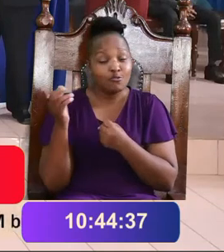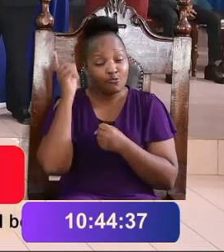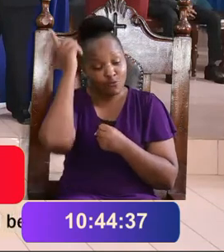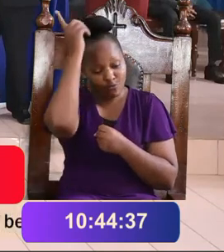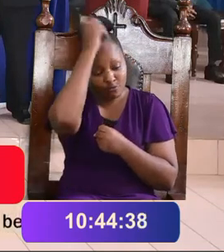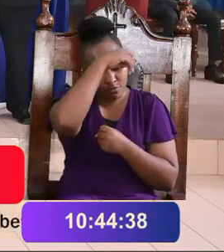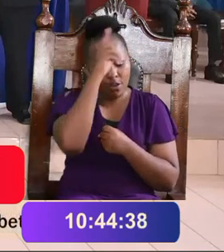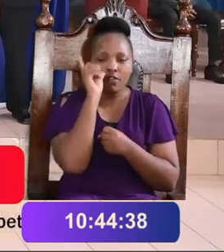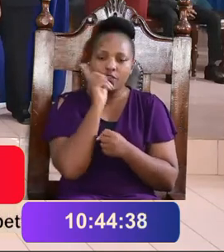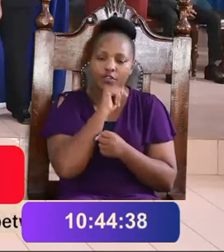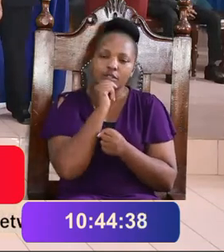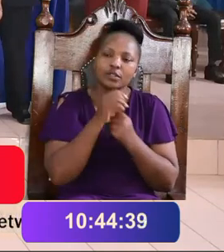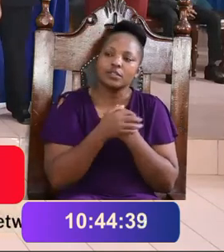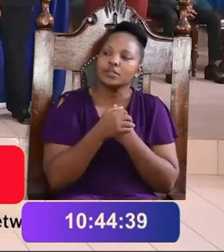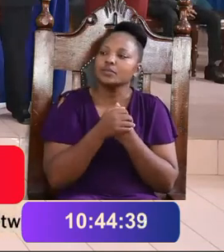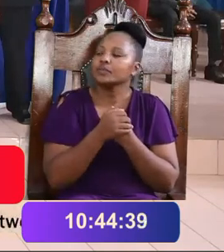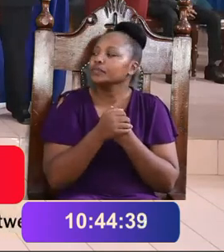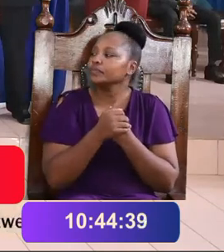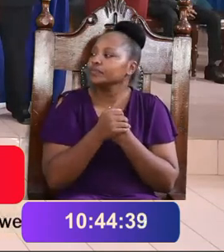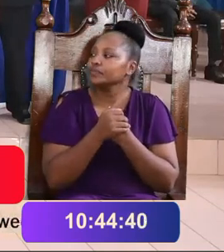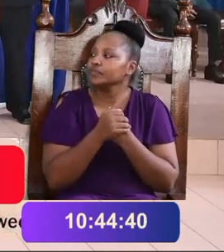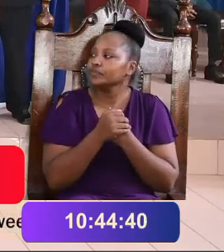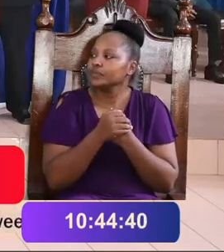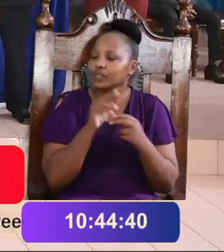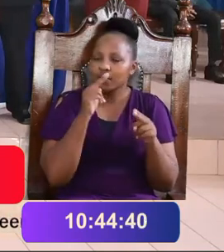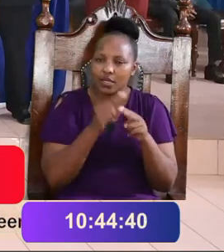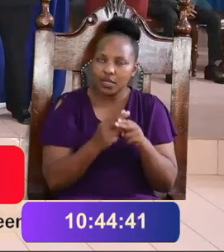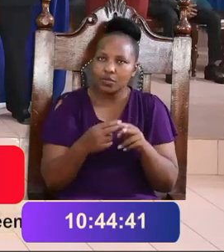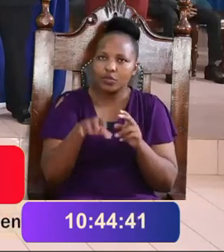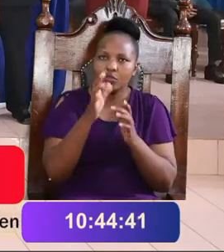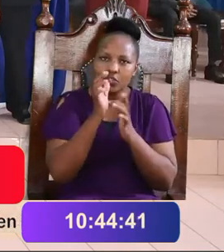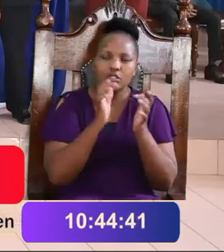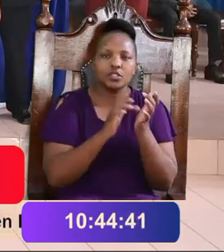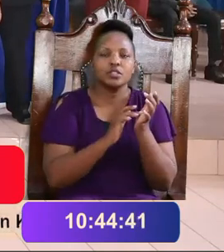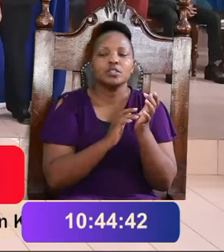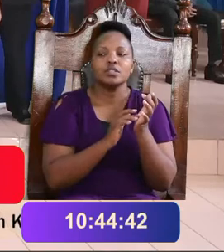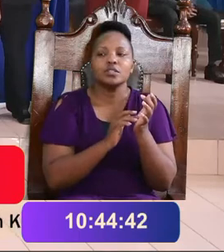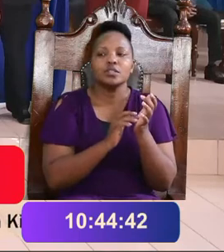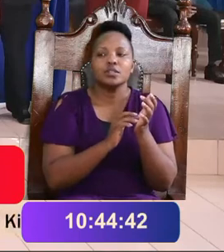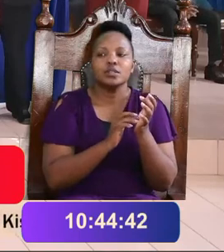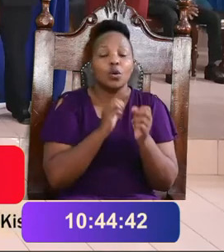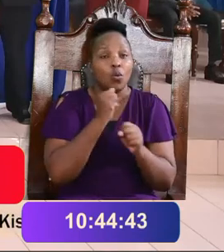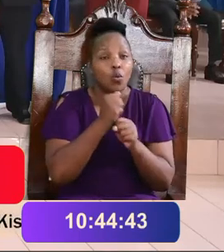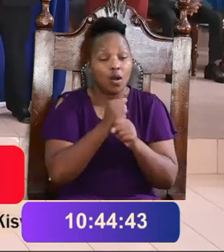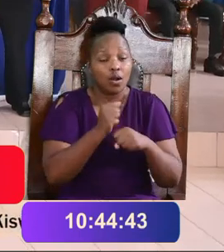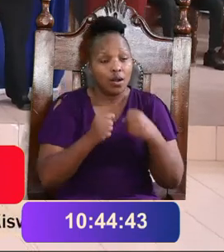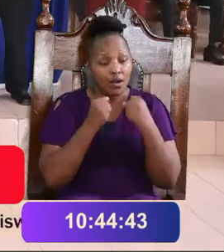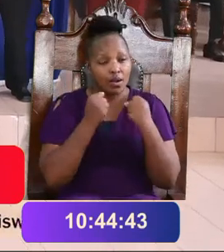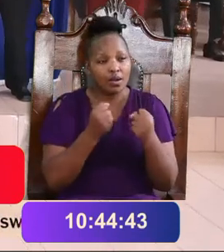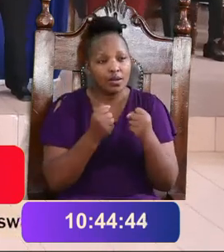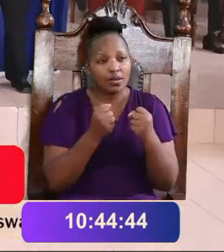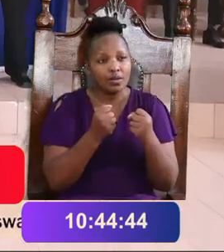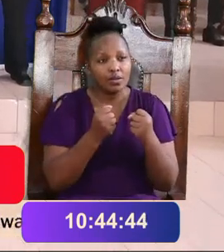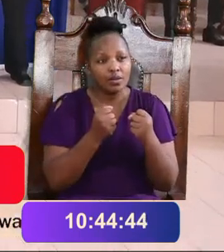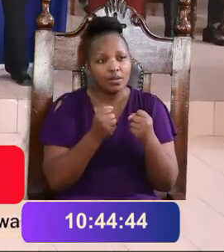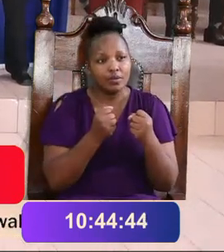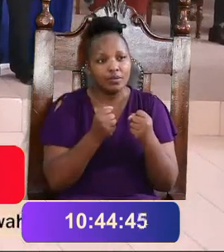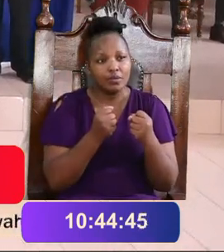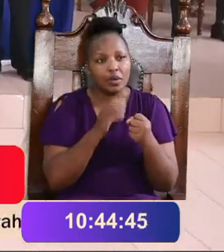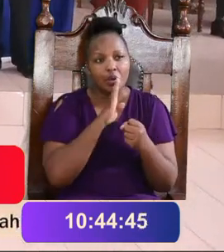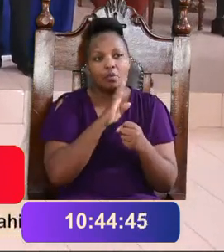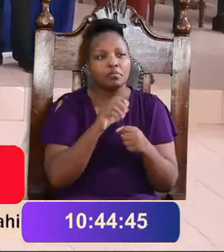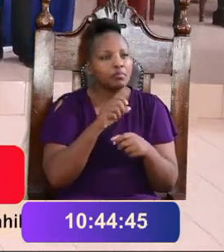wote. Ya nyinyi wote katika jina la Yesu. And if you work very hard, you will be